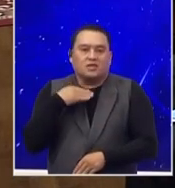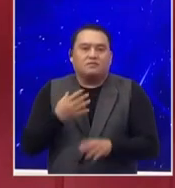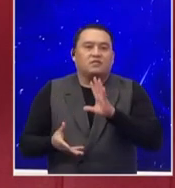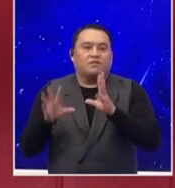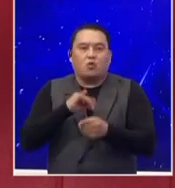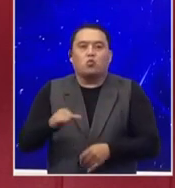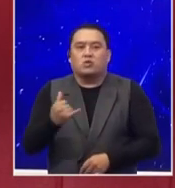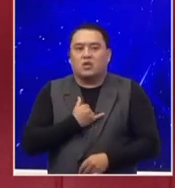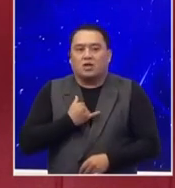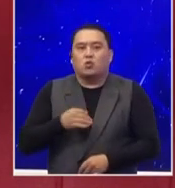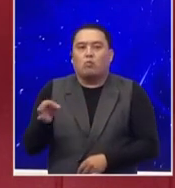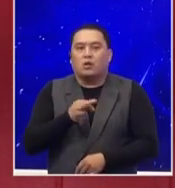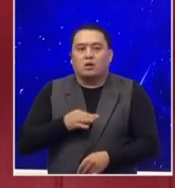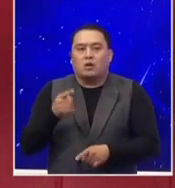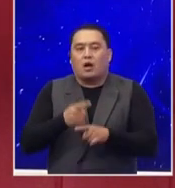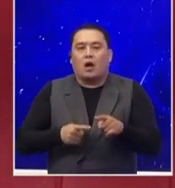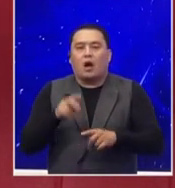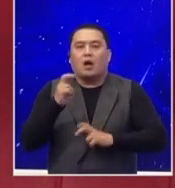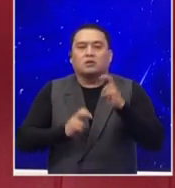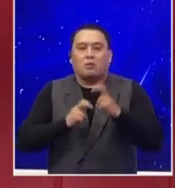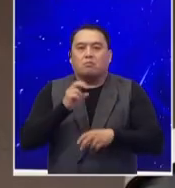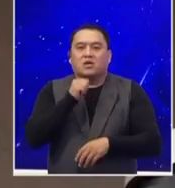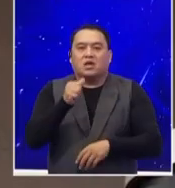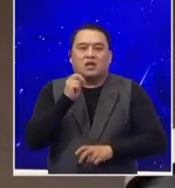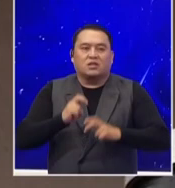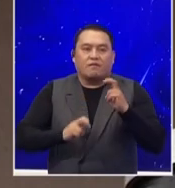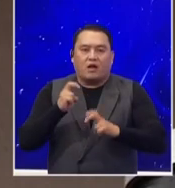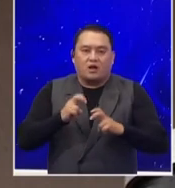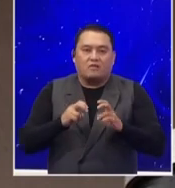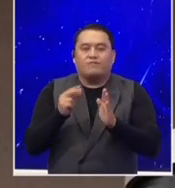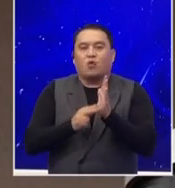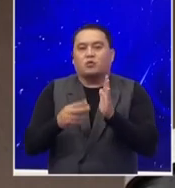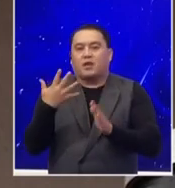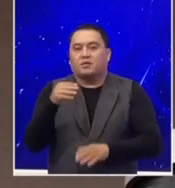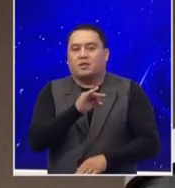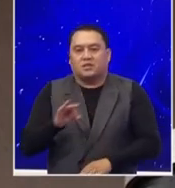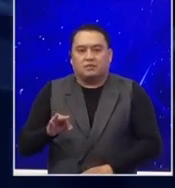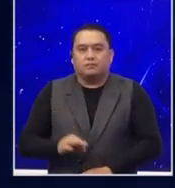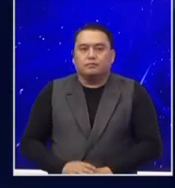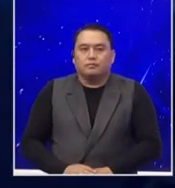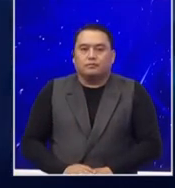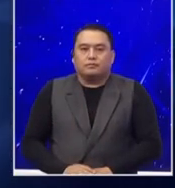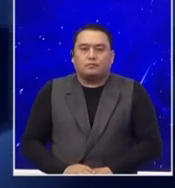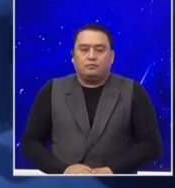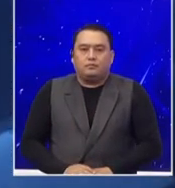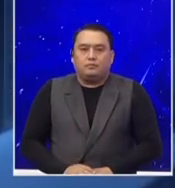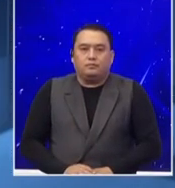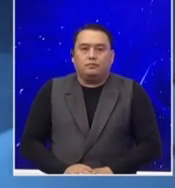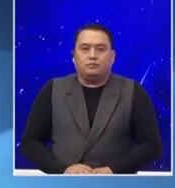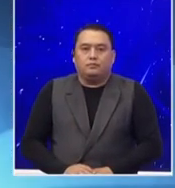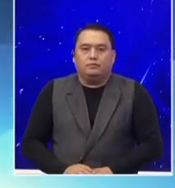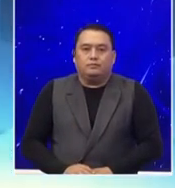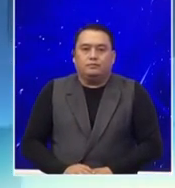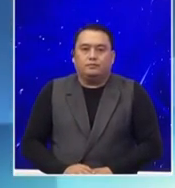на внутреннем рынке области доля отечественных продовольственных товаров составляет 85%. Ануар Амангельдинов,